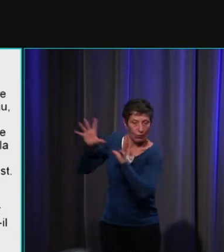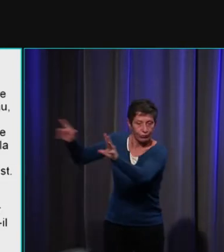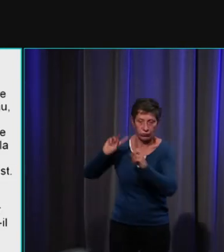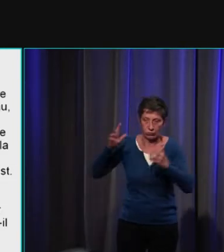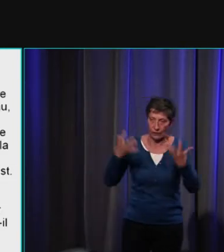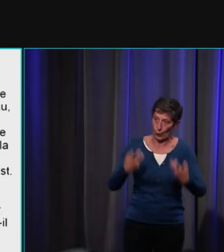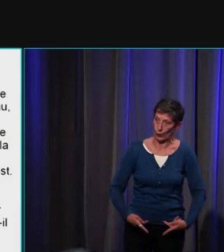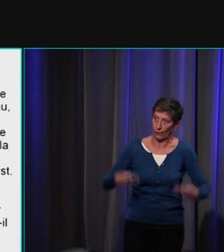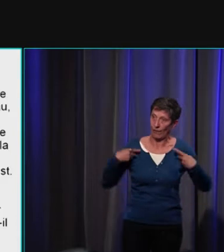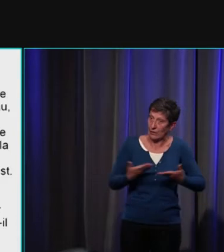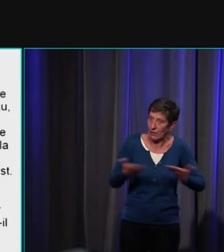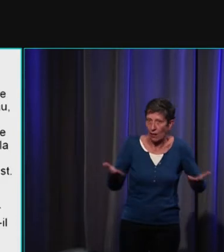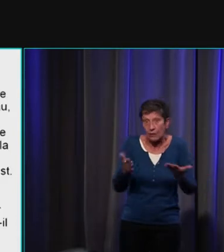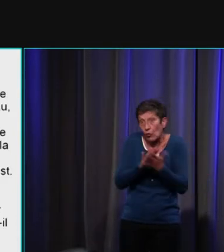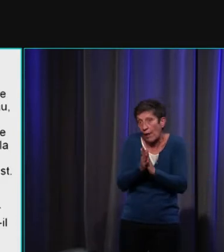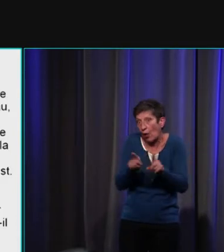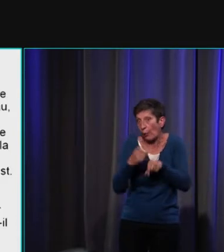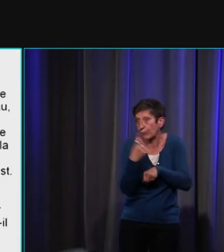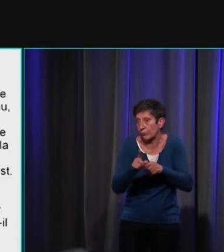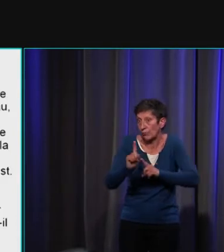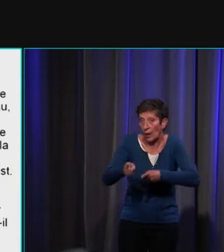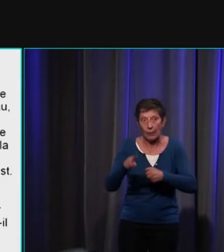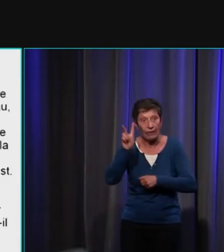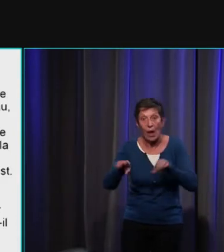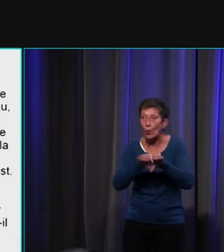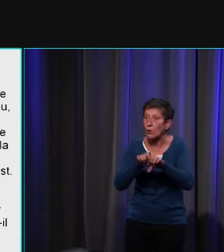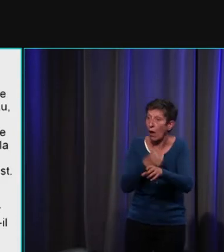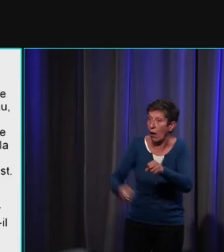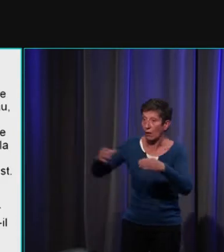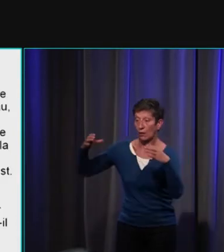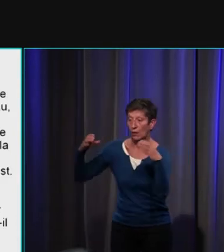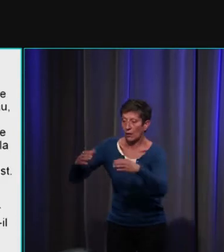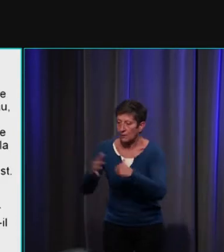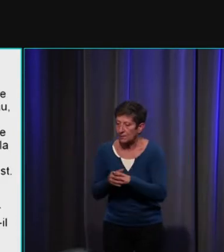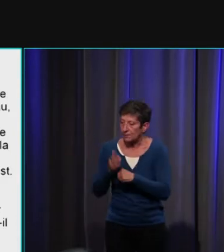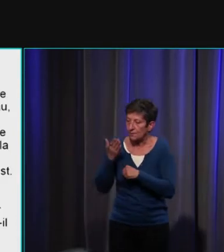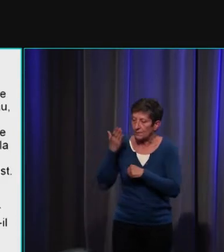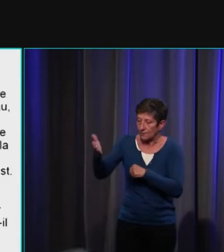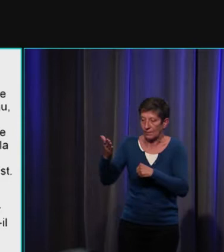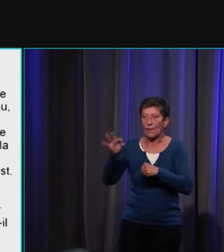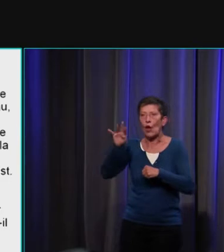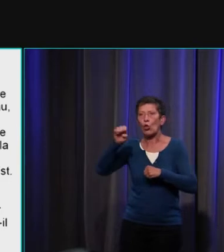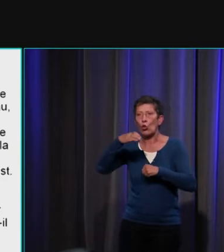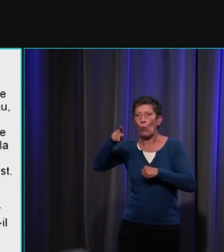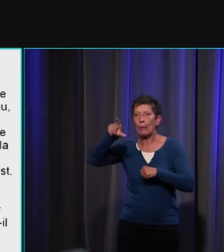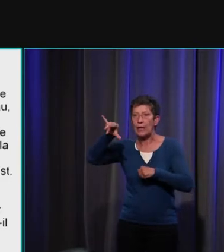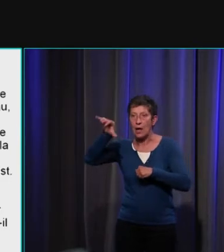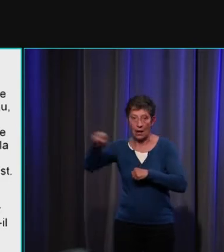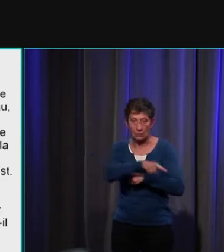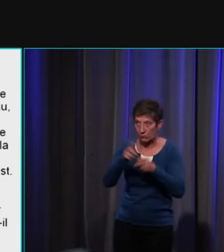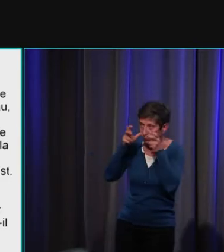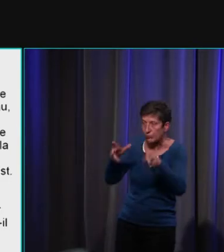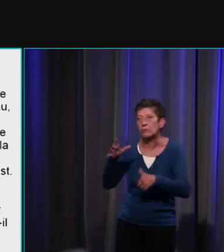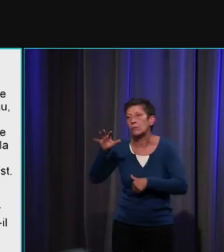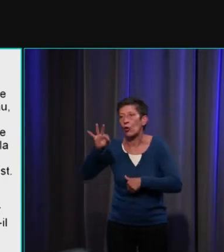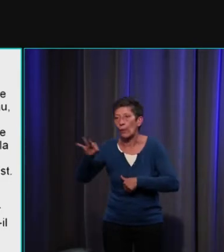attiré par l'ordre fondé par son cousin hugues de payns ce l'ordre des templiers alors les templiers ces sont des